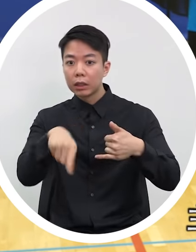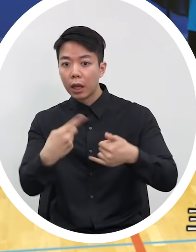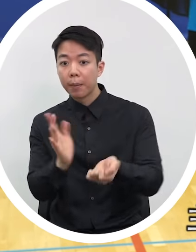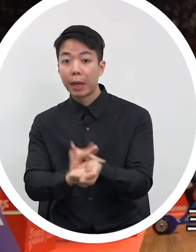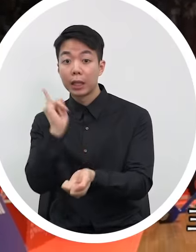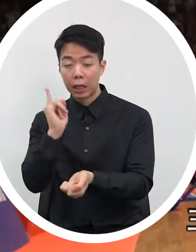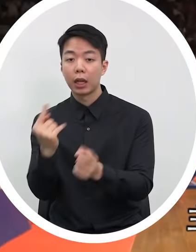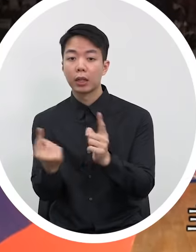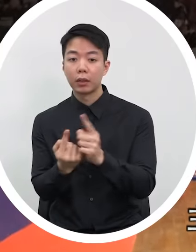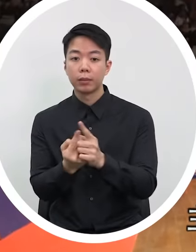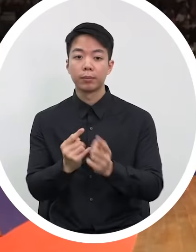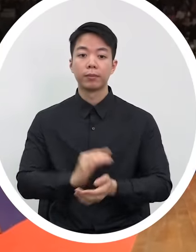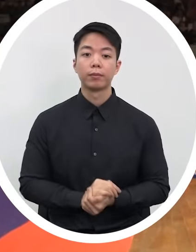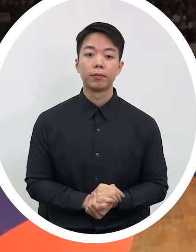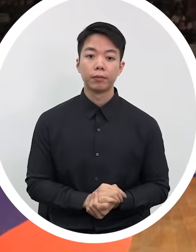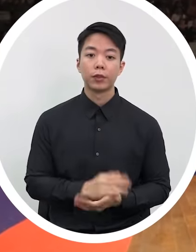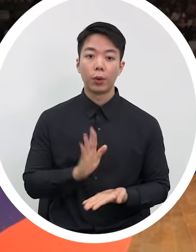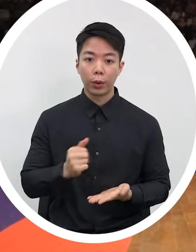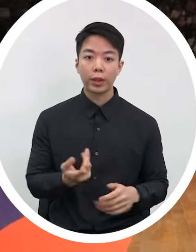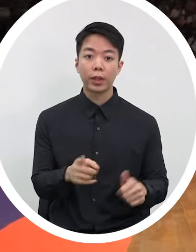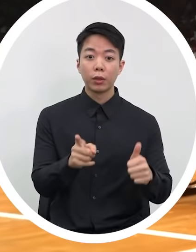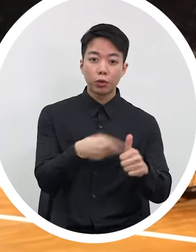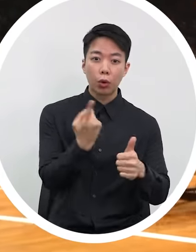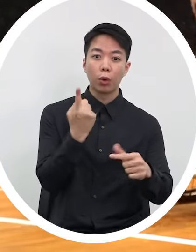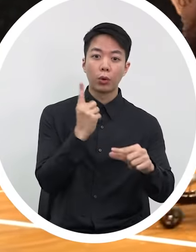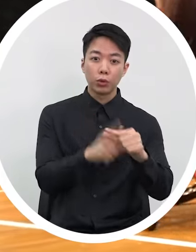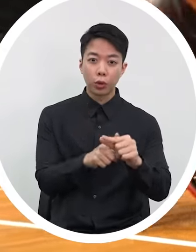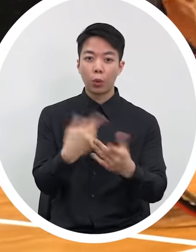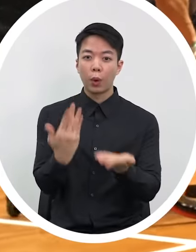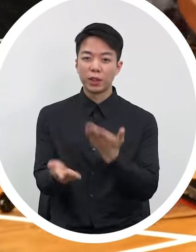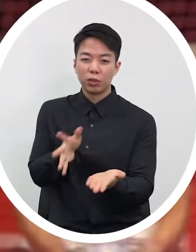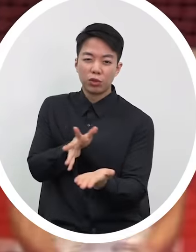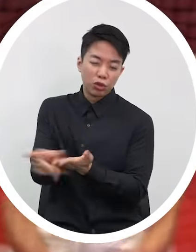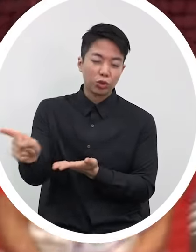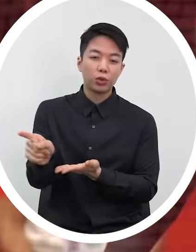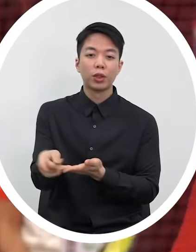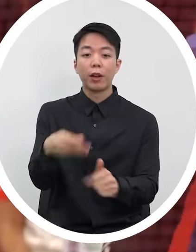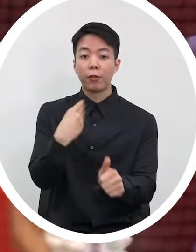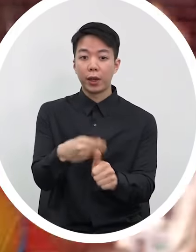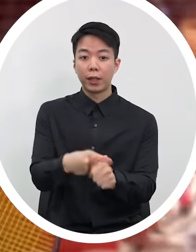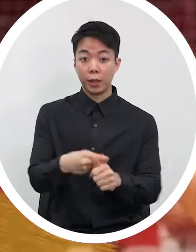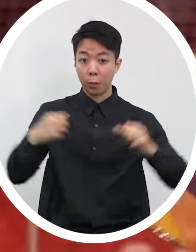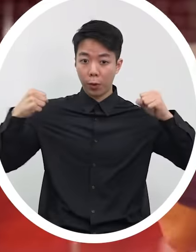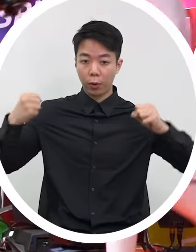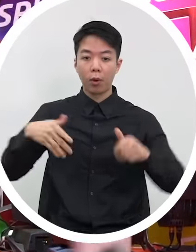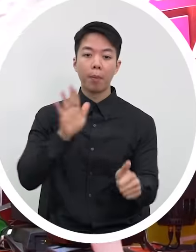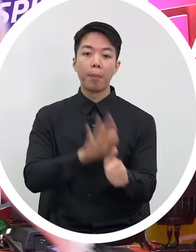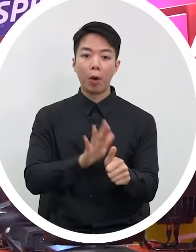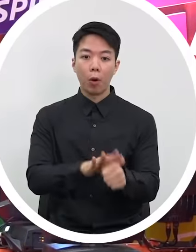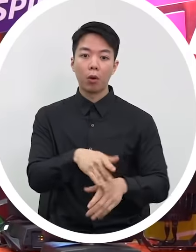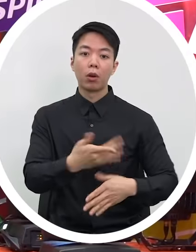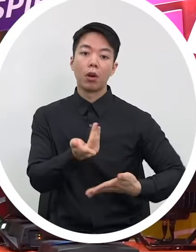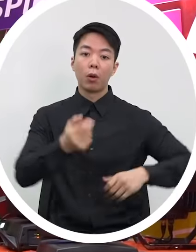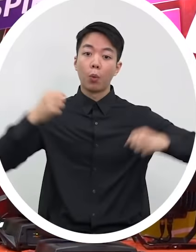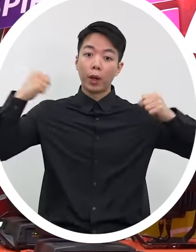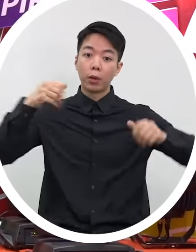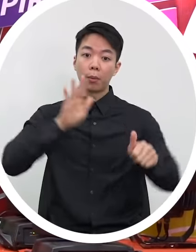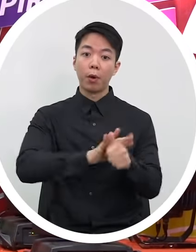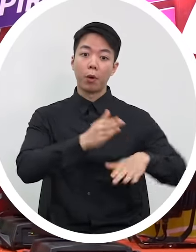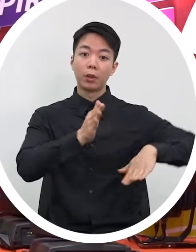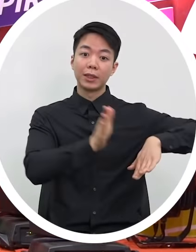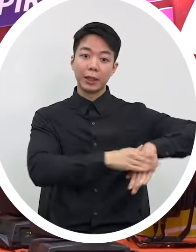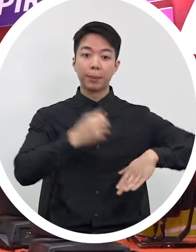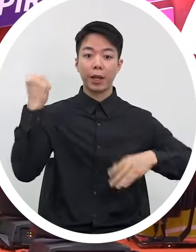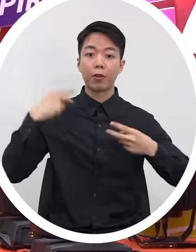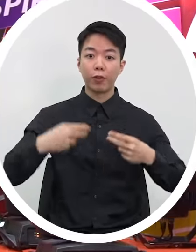同埋身體有缺損嘅同路人咧，咁啊帶嚟一啲初級、中級甚至精英級嘅訓練，令到佢哋可以透過運動啦，發揮佢哋